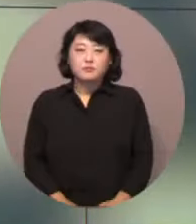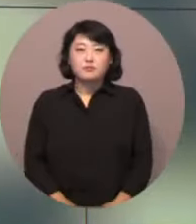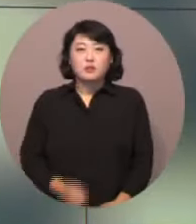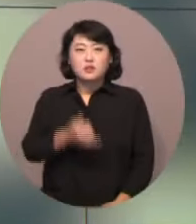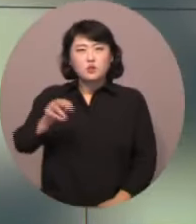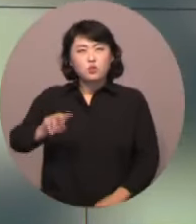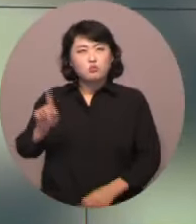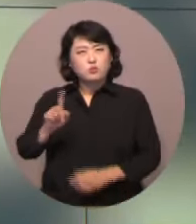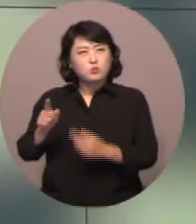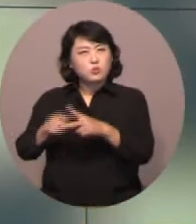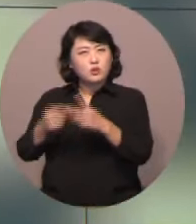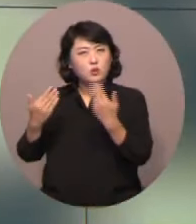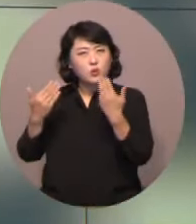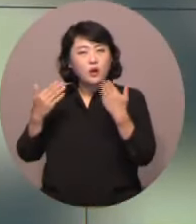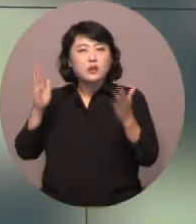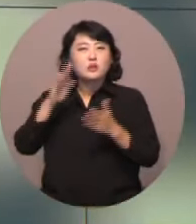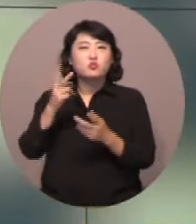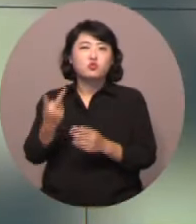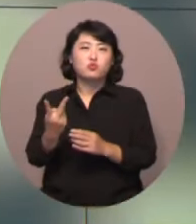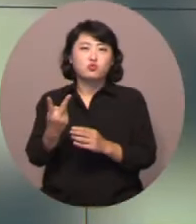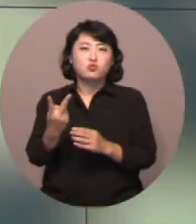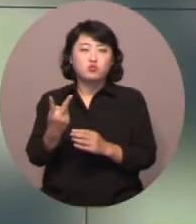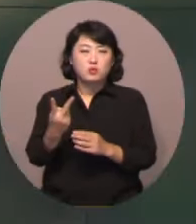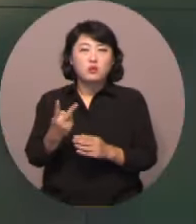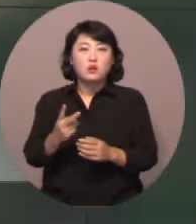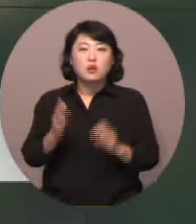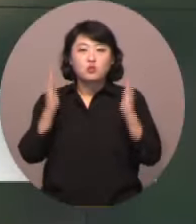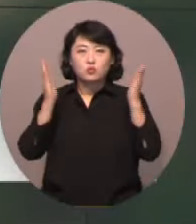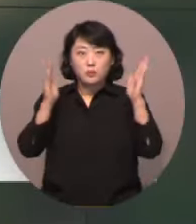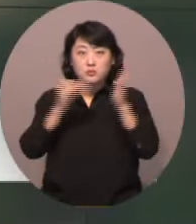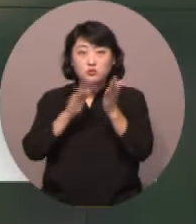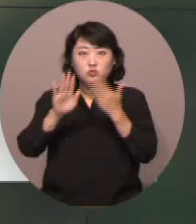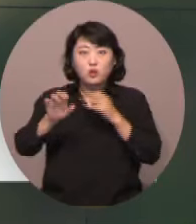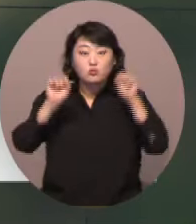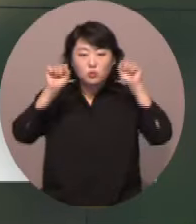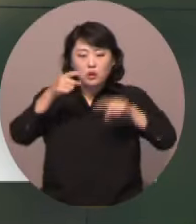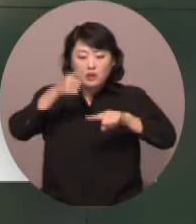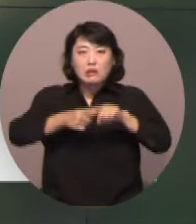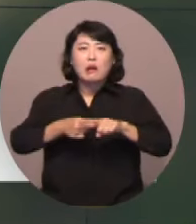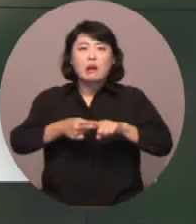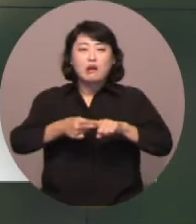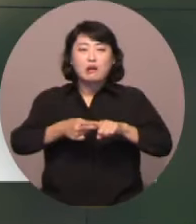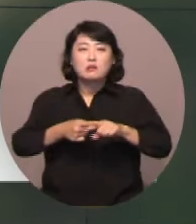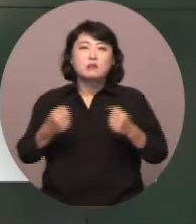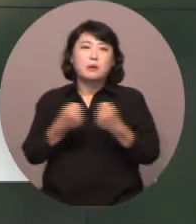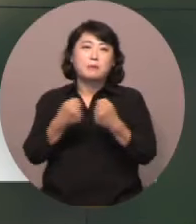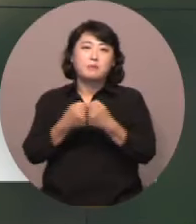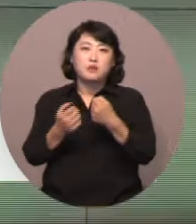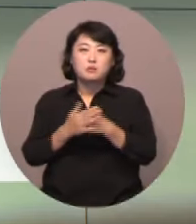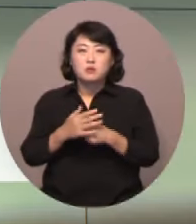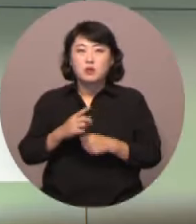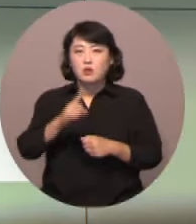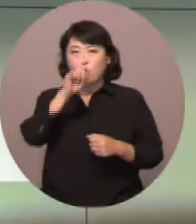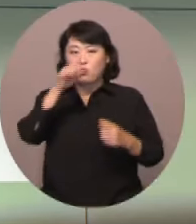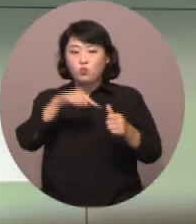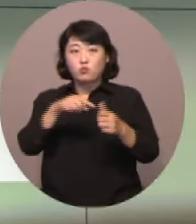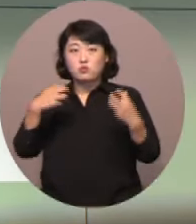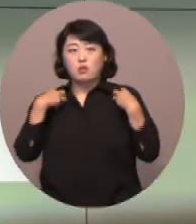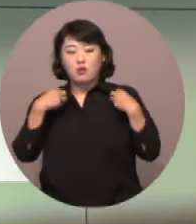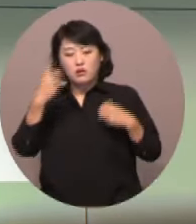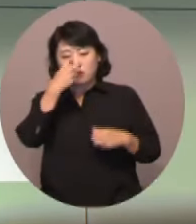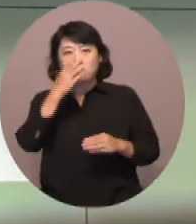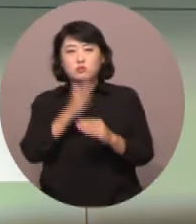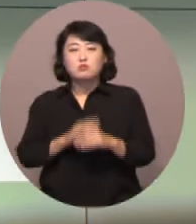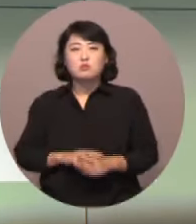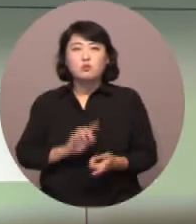세종의 한 초등학교에서 학생 두 명이 방과 후 운동을 하다 싸움이 벌어져 교육당국이 조사에 나섰습니다. 그런데